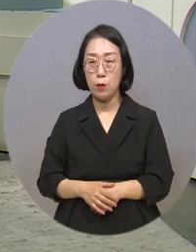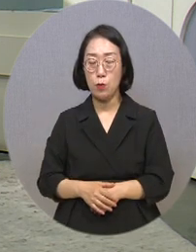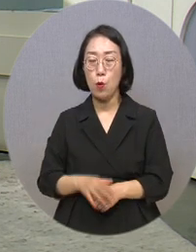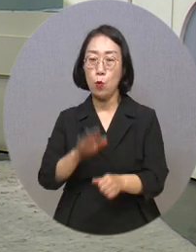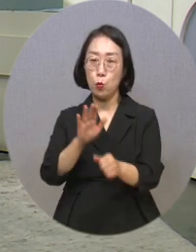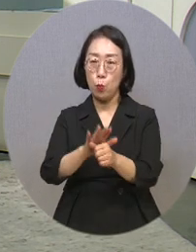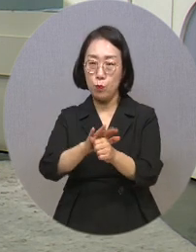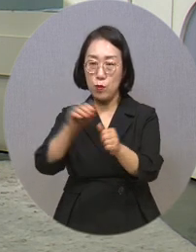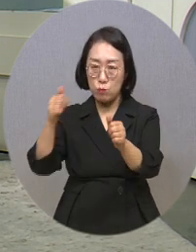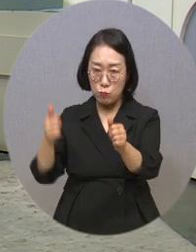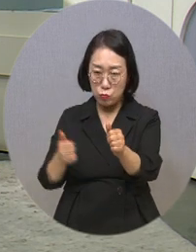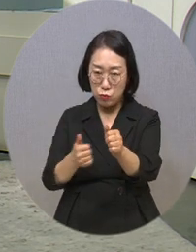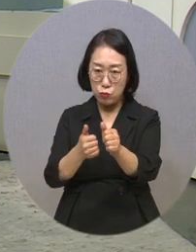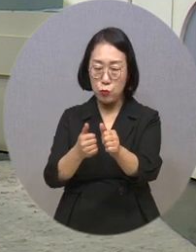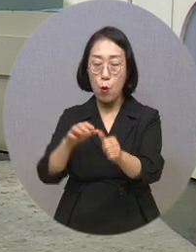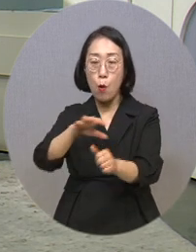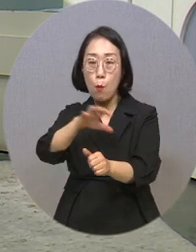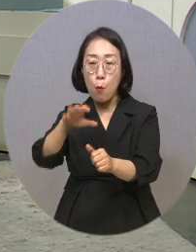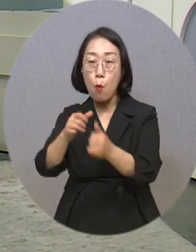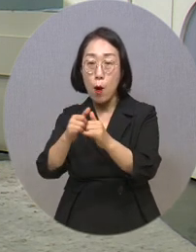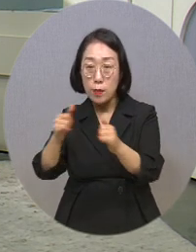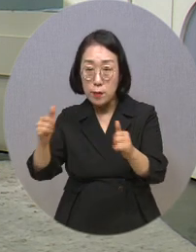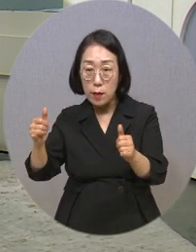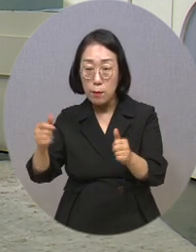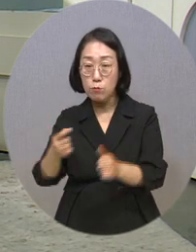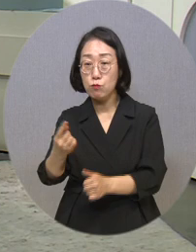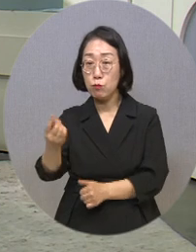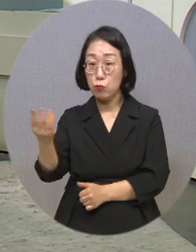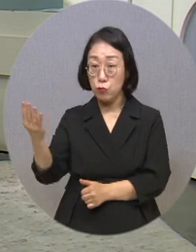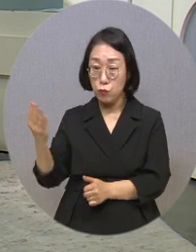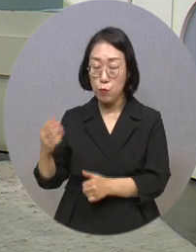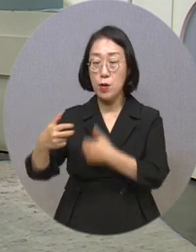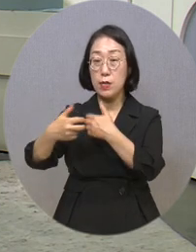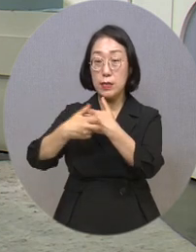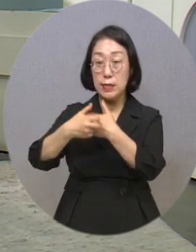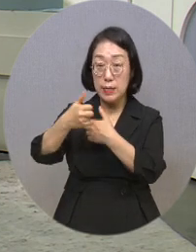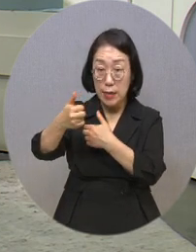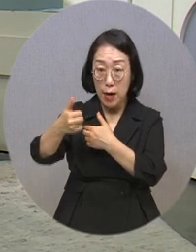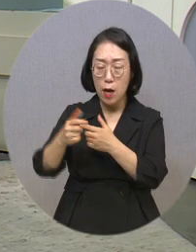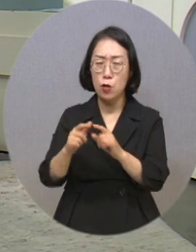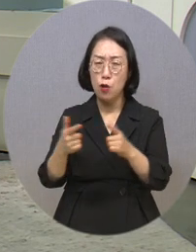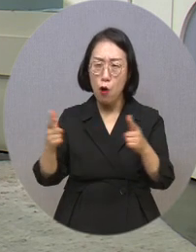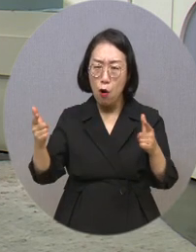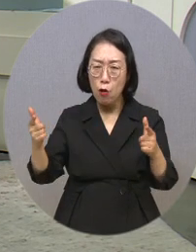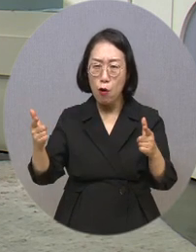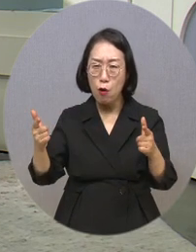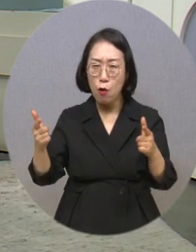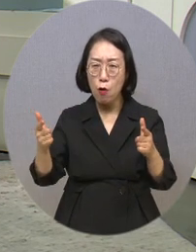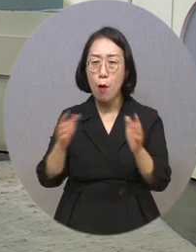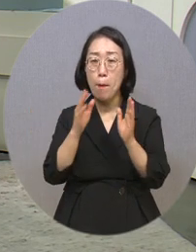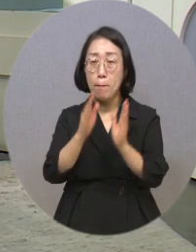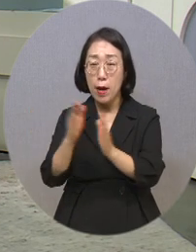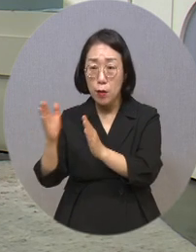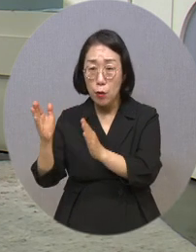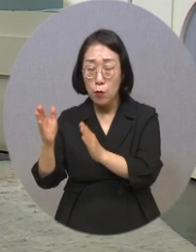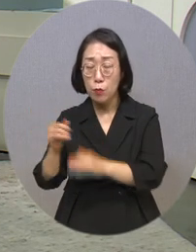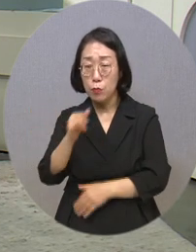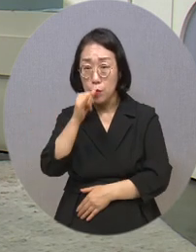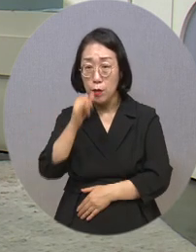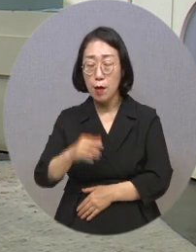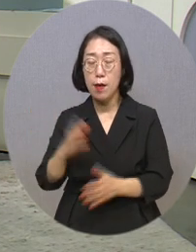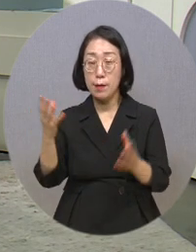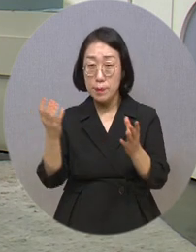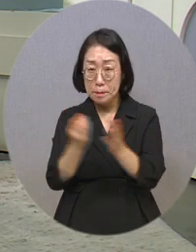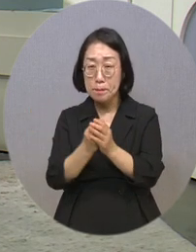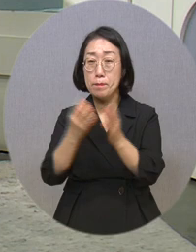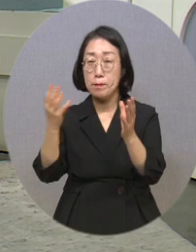후견인이라든가 보살펴야 할 보모라든가 닥터라든가 그런 여러 가지 제도가 아주 원숙하게